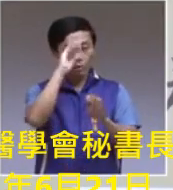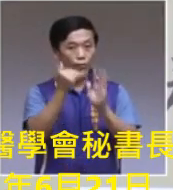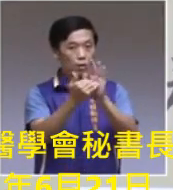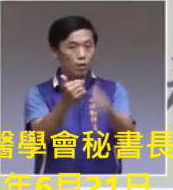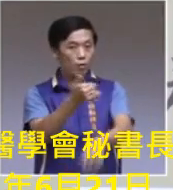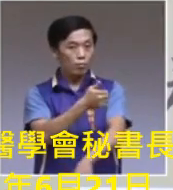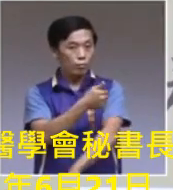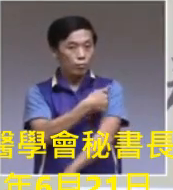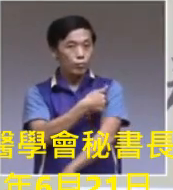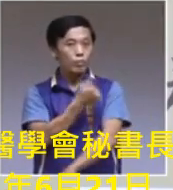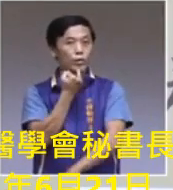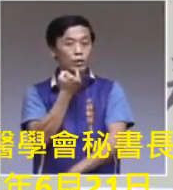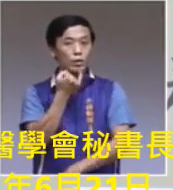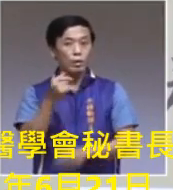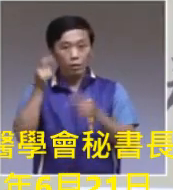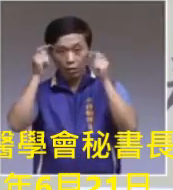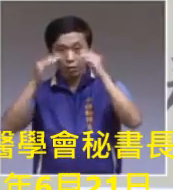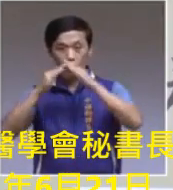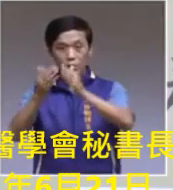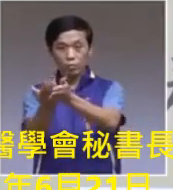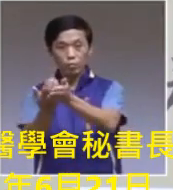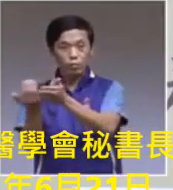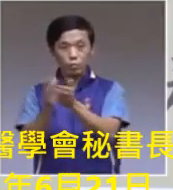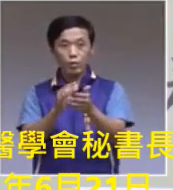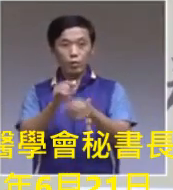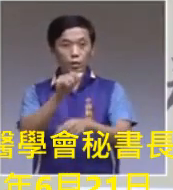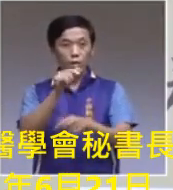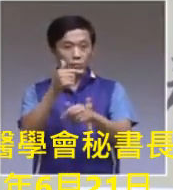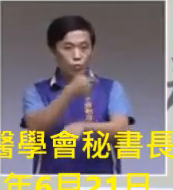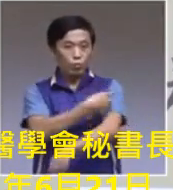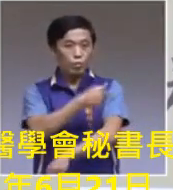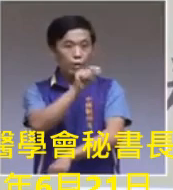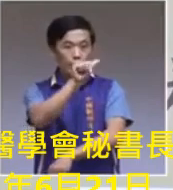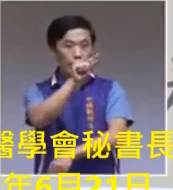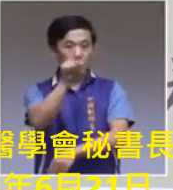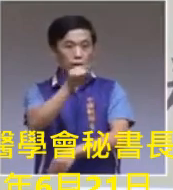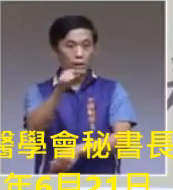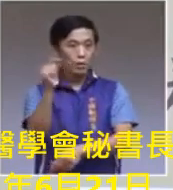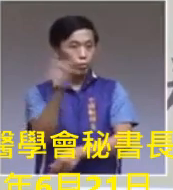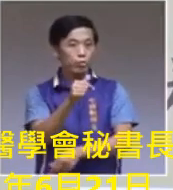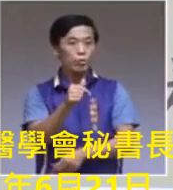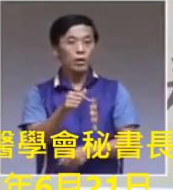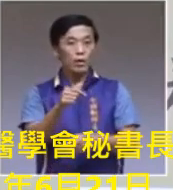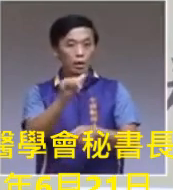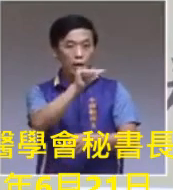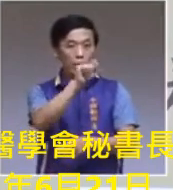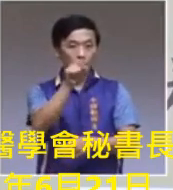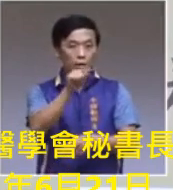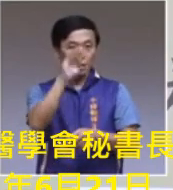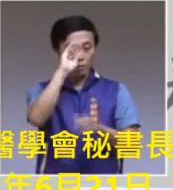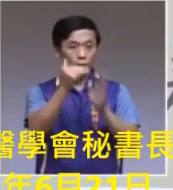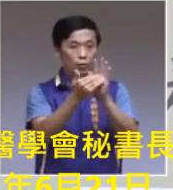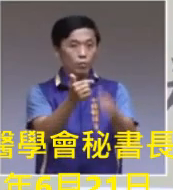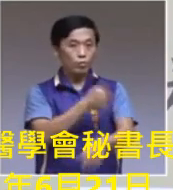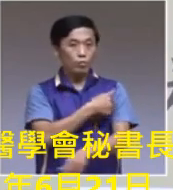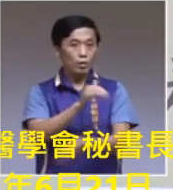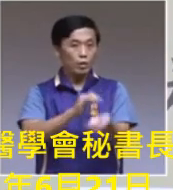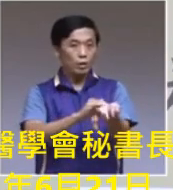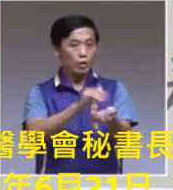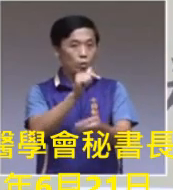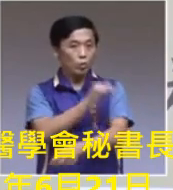们高雄市其实超前部署，我们的 AG 其实打得非常快所以我们的 AG 疫苗包括我们的医师人员已经打